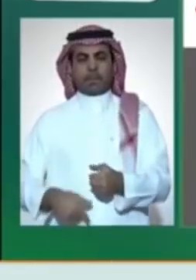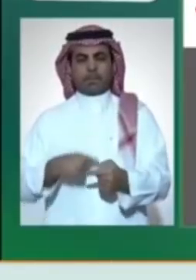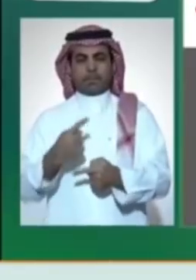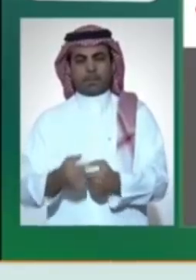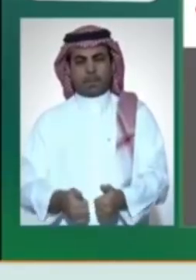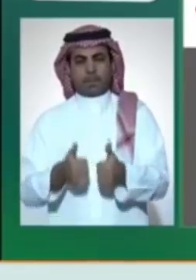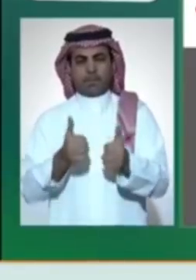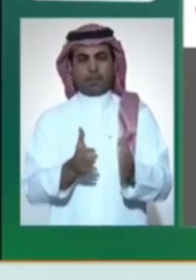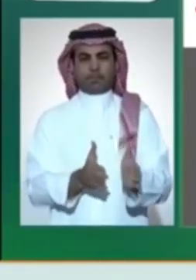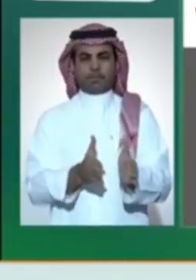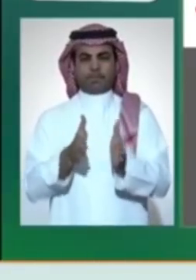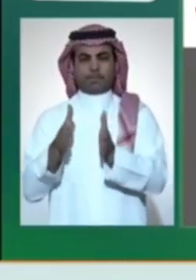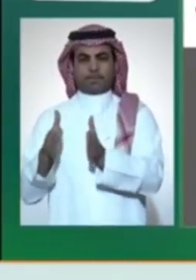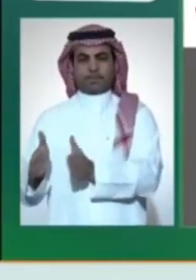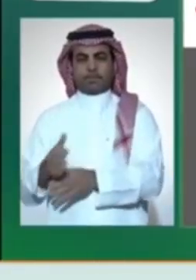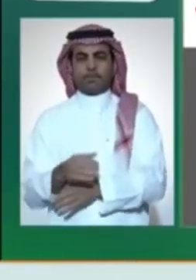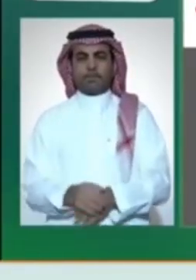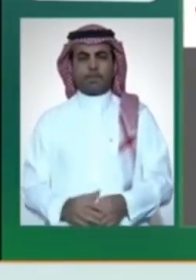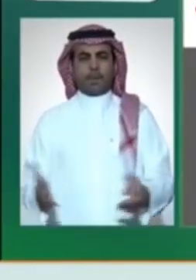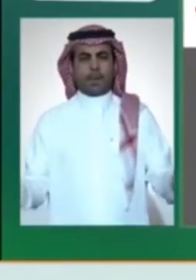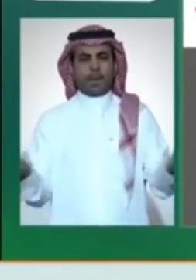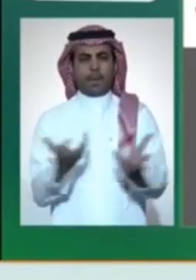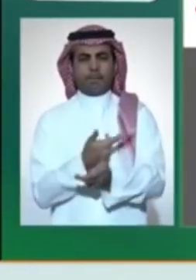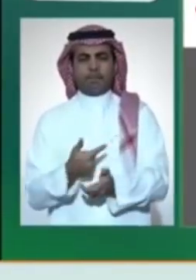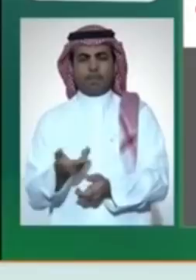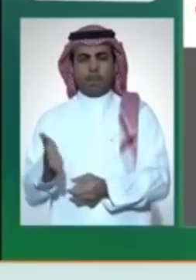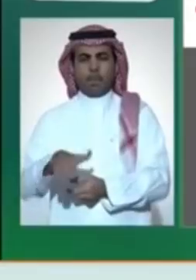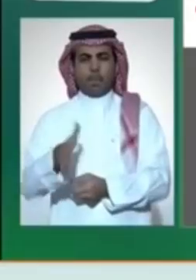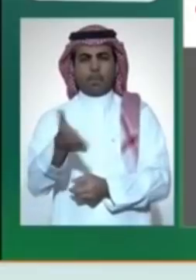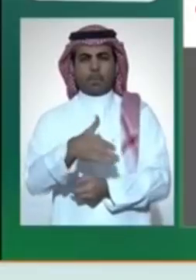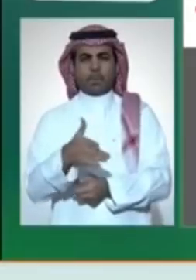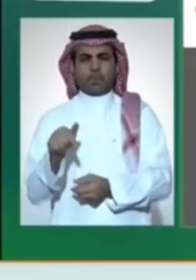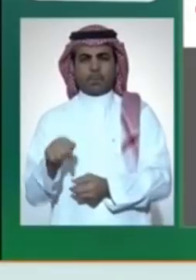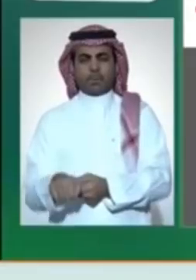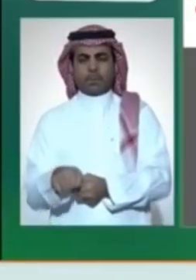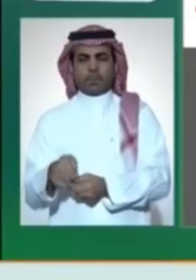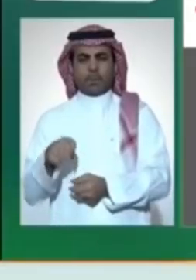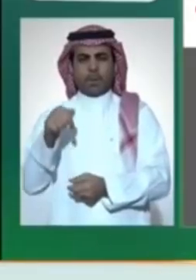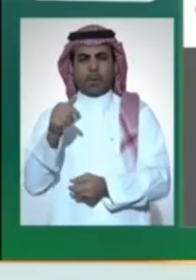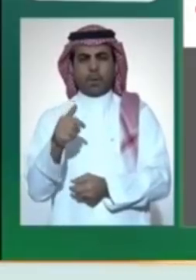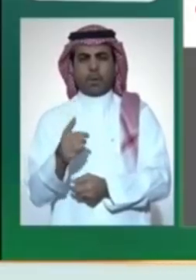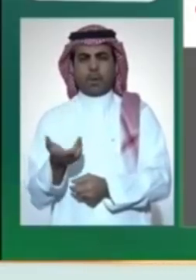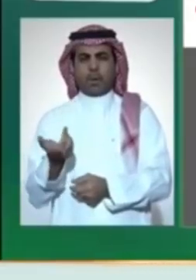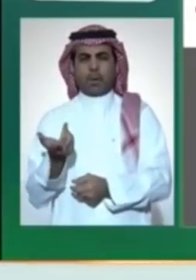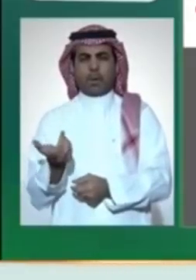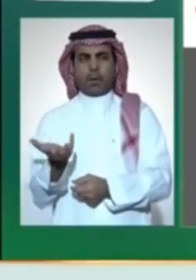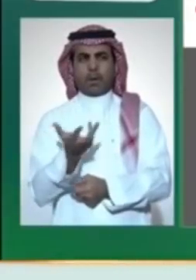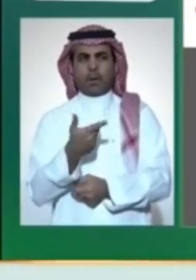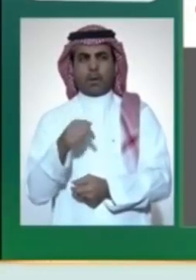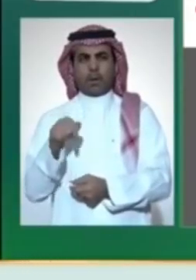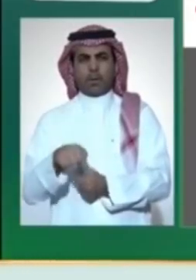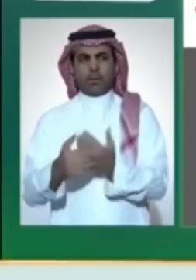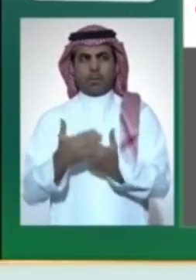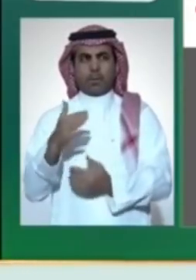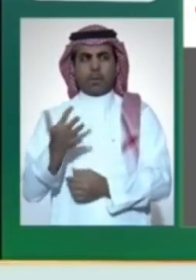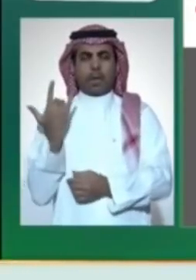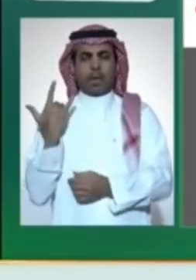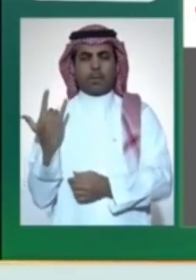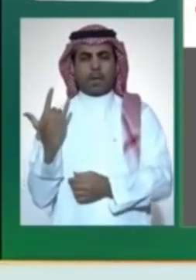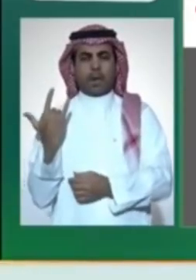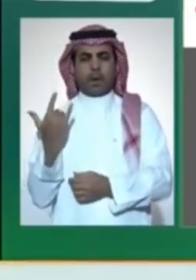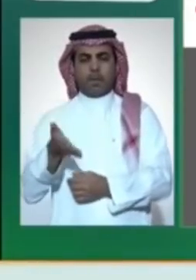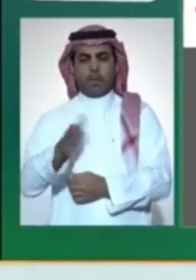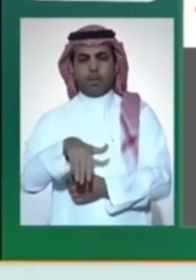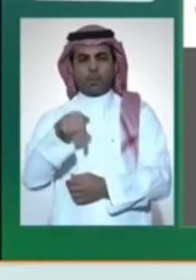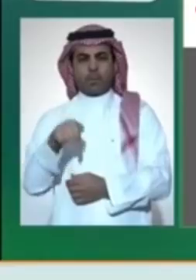الوضع بإذن الله باتجاه سليم. عدد حالات الوفيات المسجلة الجديدة هي 10